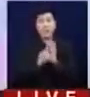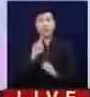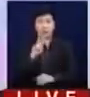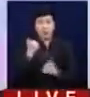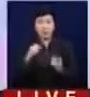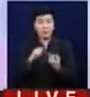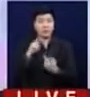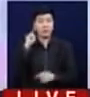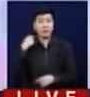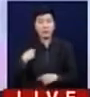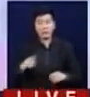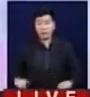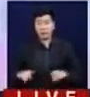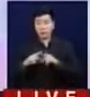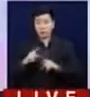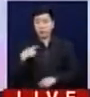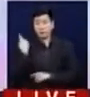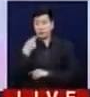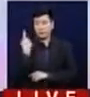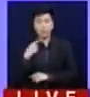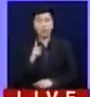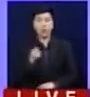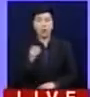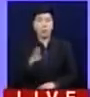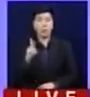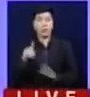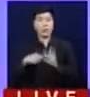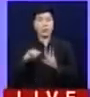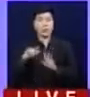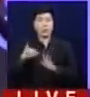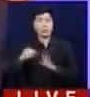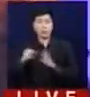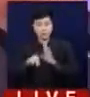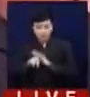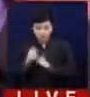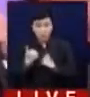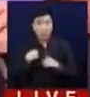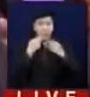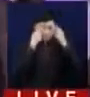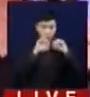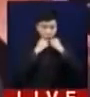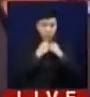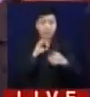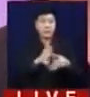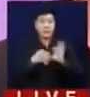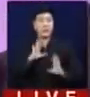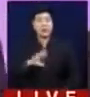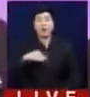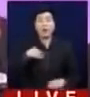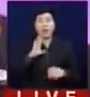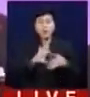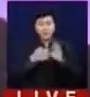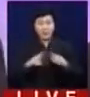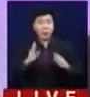ฒนวรังกูลรัฐมนตรีว่าการกระทรวงการท่องเที่ยวและกีฬานายกสมาคมคนพิการแห่งประเทศไทยและผู้แทนจากกระทร